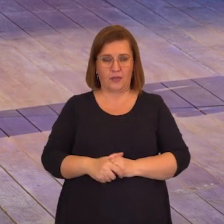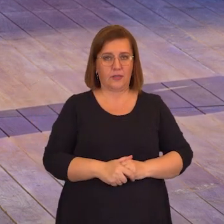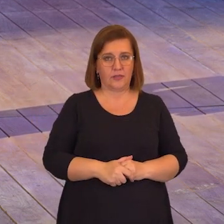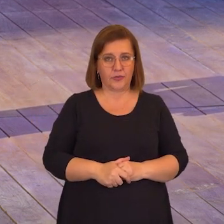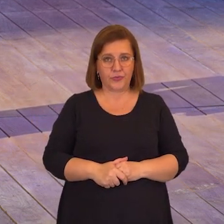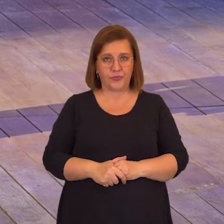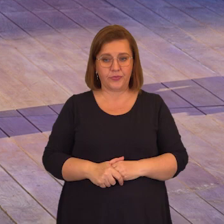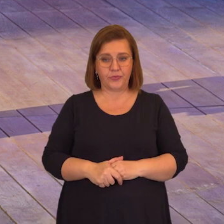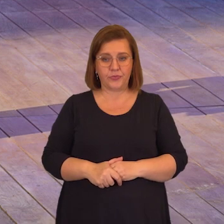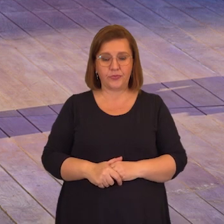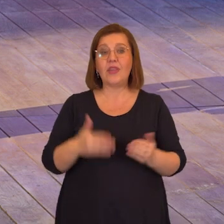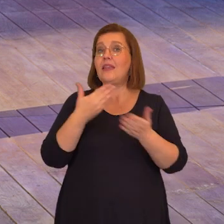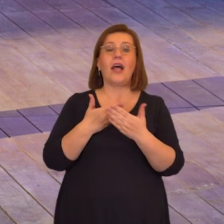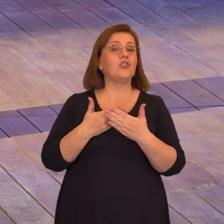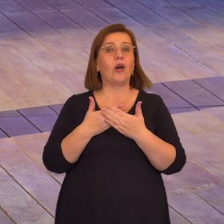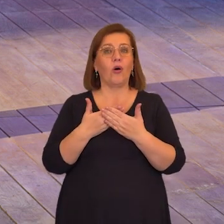Dlatego, że